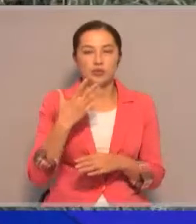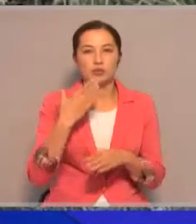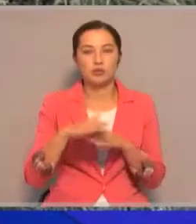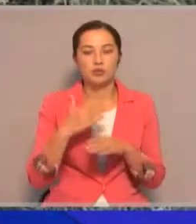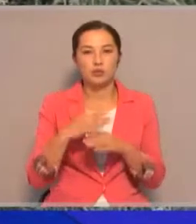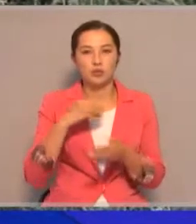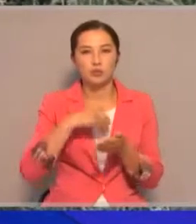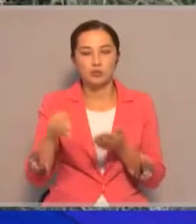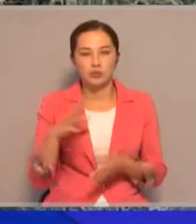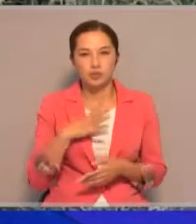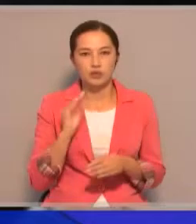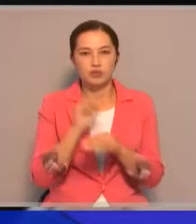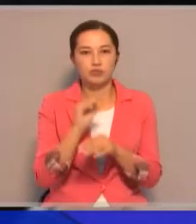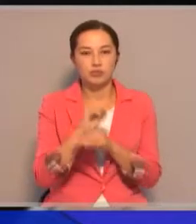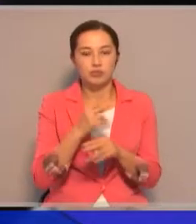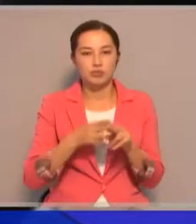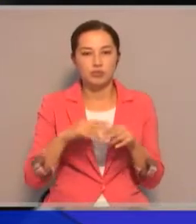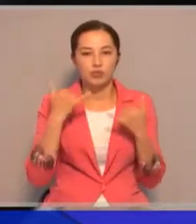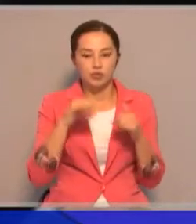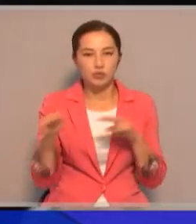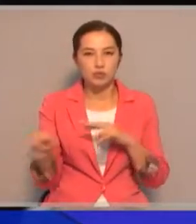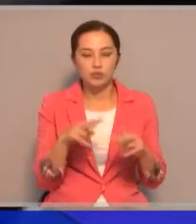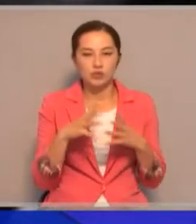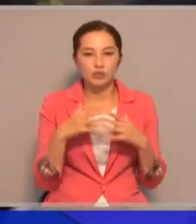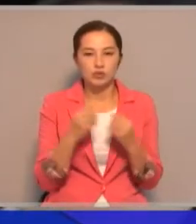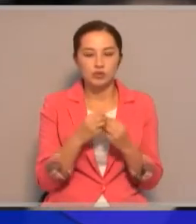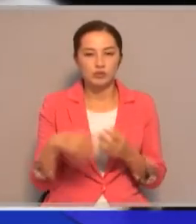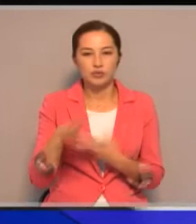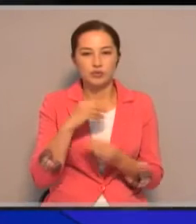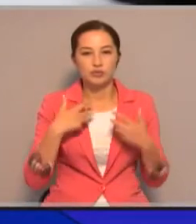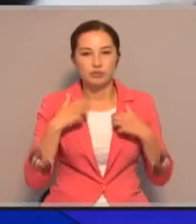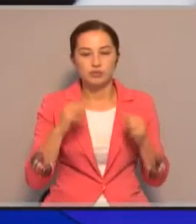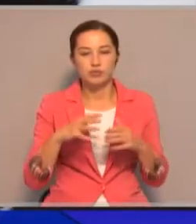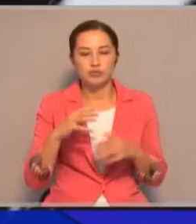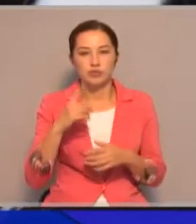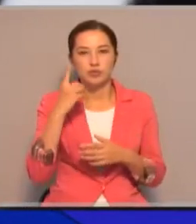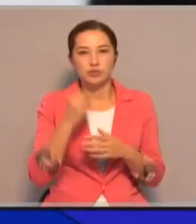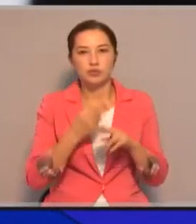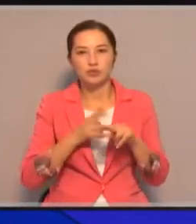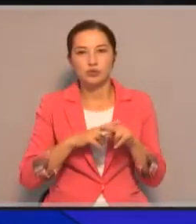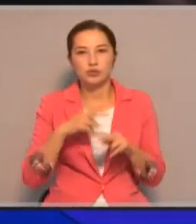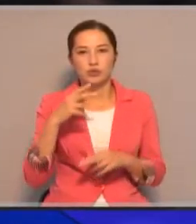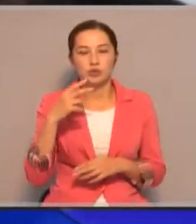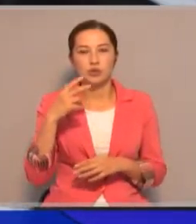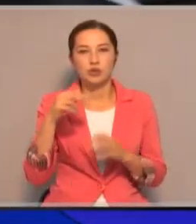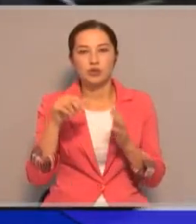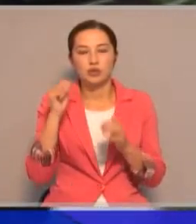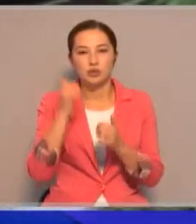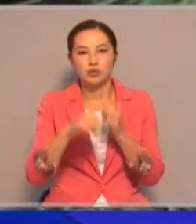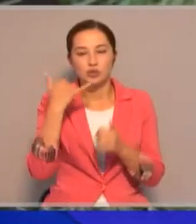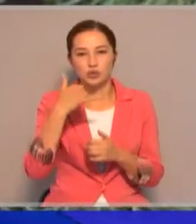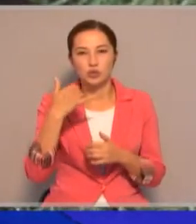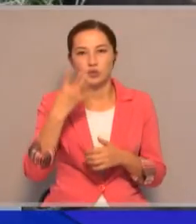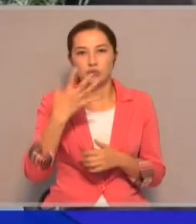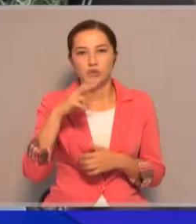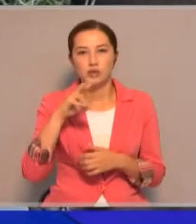сиыр сатып алды. Ірі қара малды күтіп бағу ісіне отбасымен атсалысты. Күніне әр сиыр 20 литрден 45 литрге